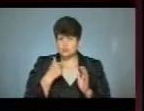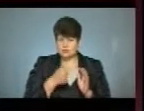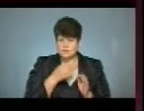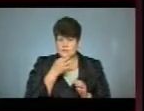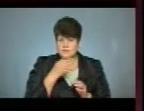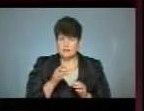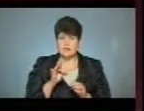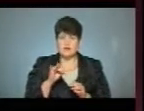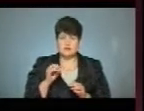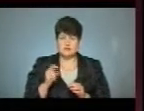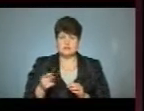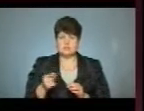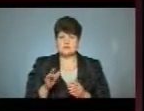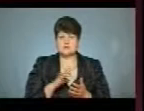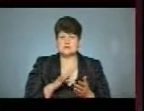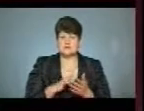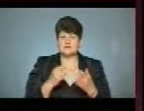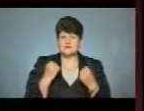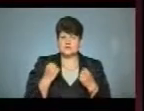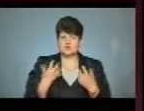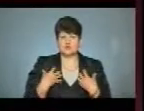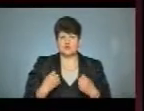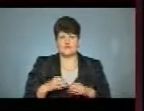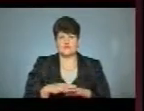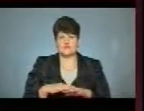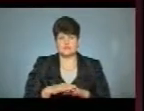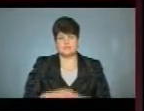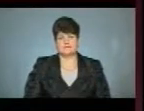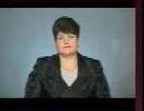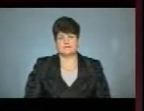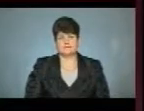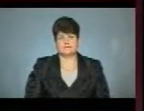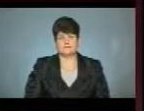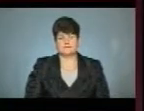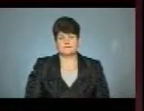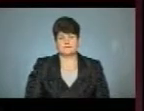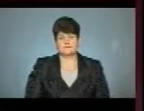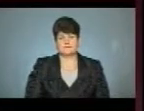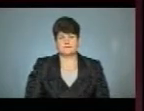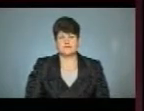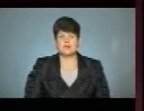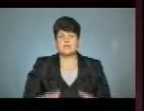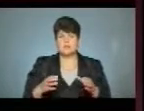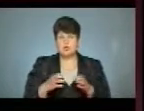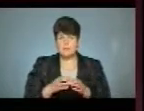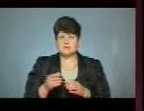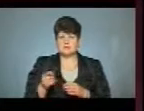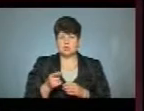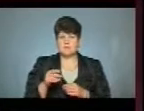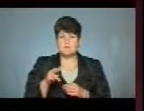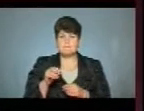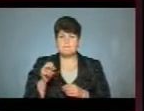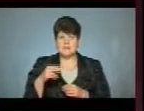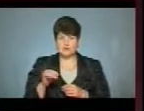повідомила речниця Тернопільського центру фізичного здоров'я населення Вілора Невінська. І команда